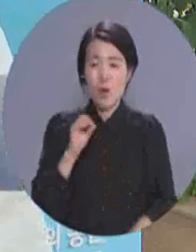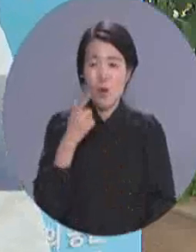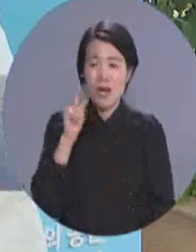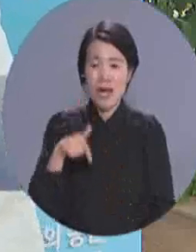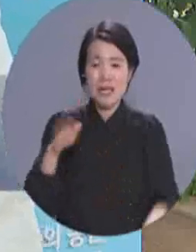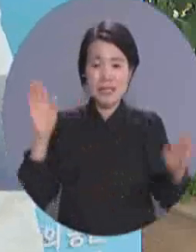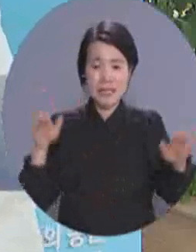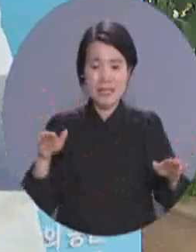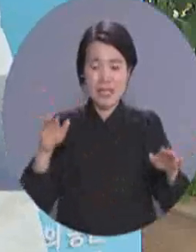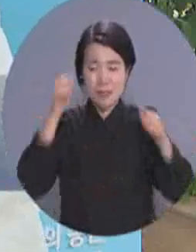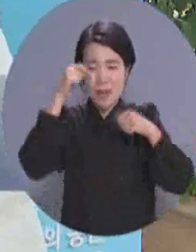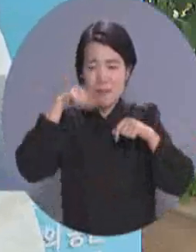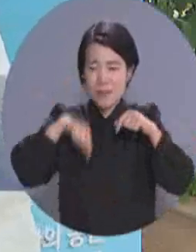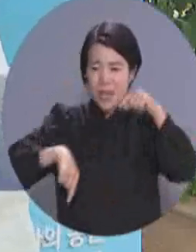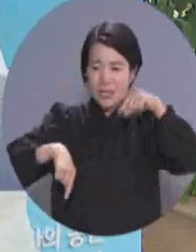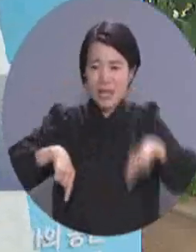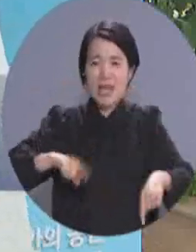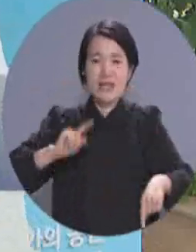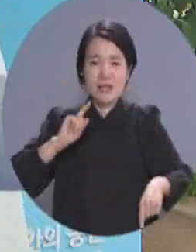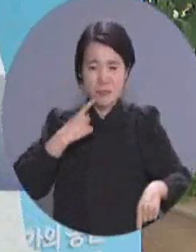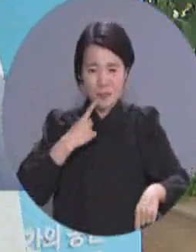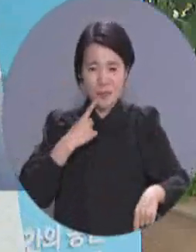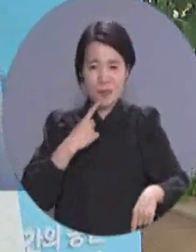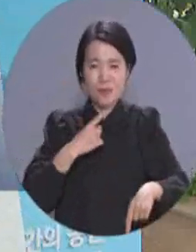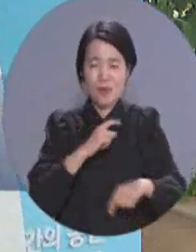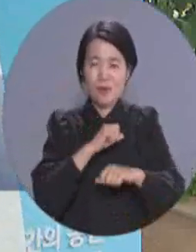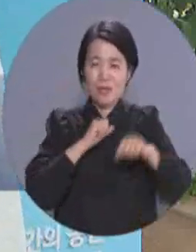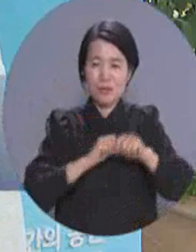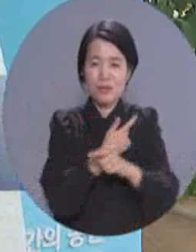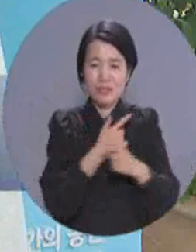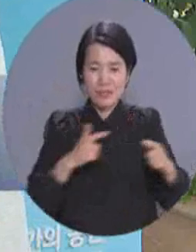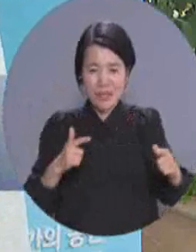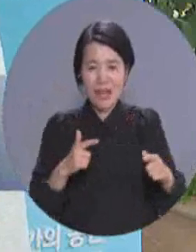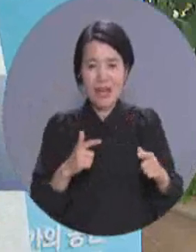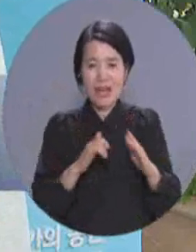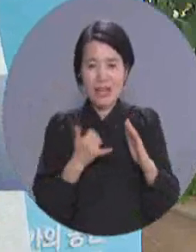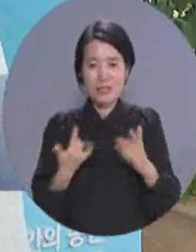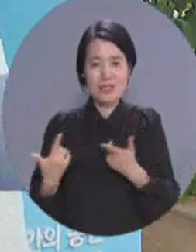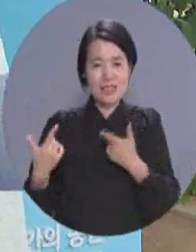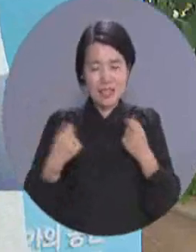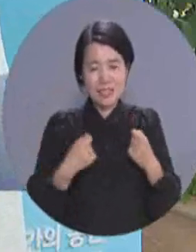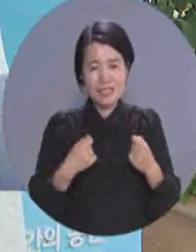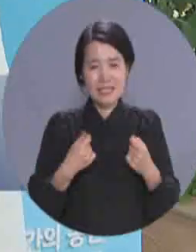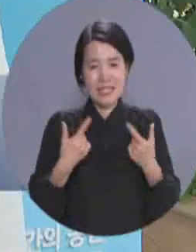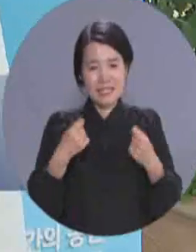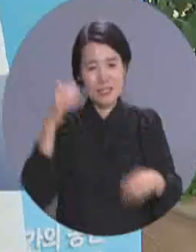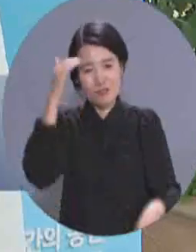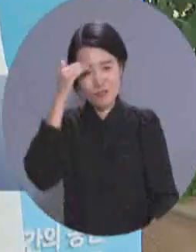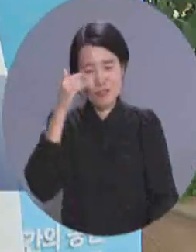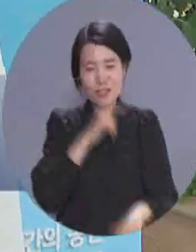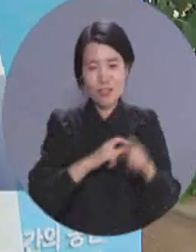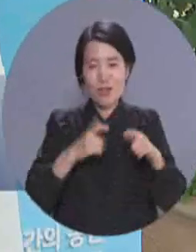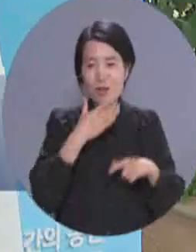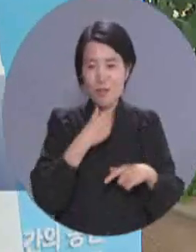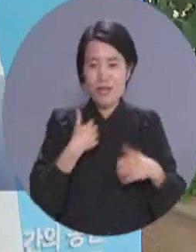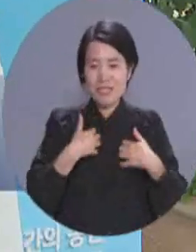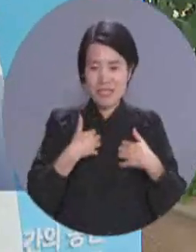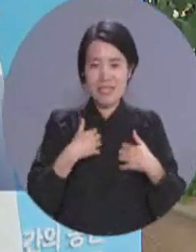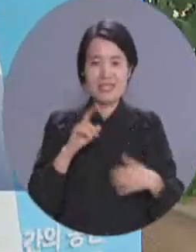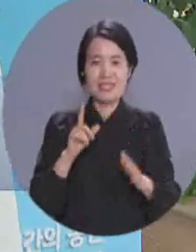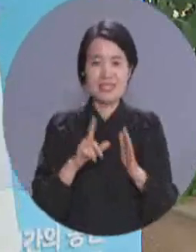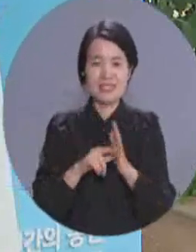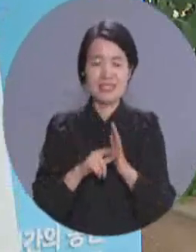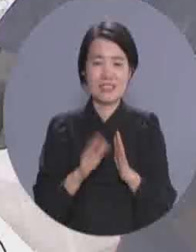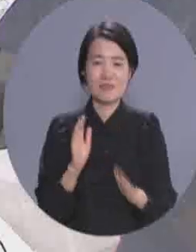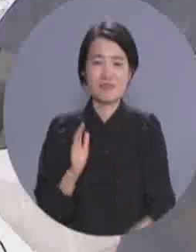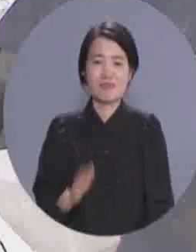우리도 길고 좋았고요 다양한 활동을 하니까는 가족끼리 더 행복하고 돈독한 시간이 됐던